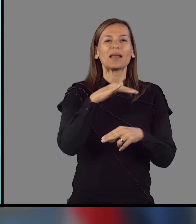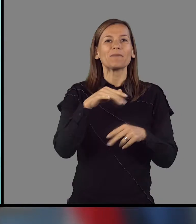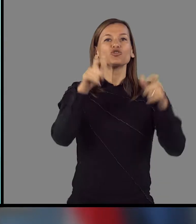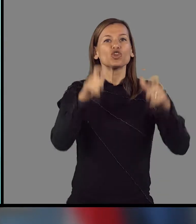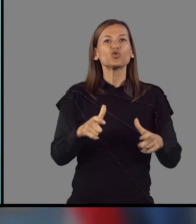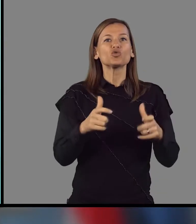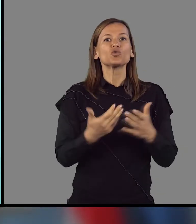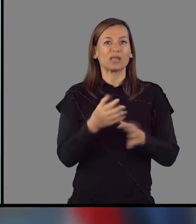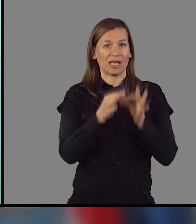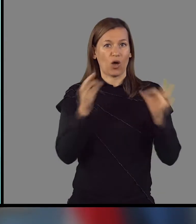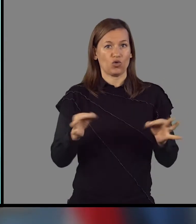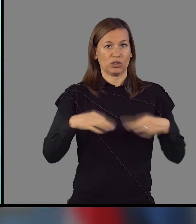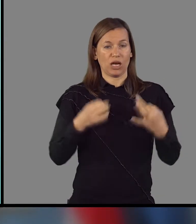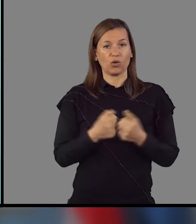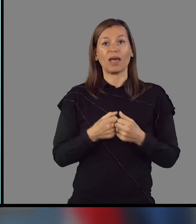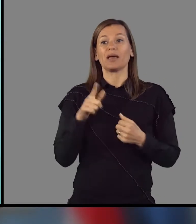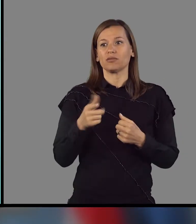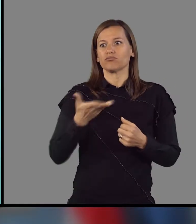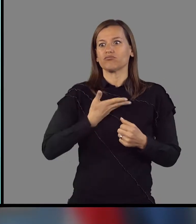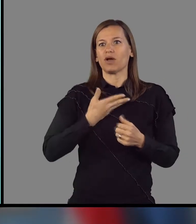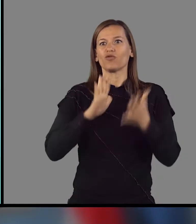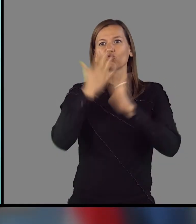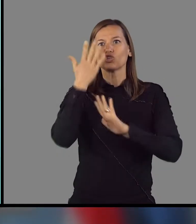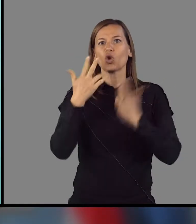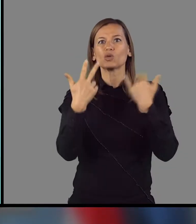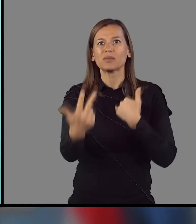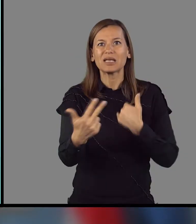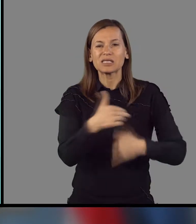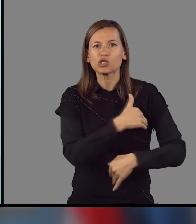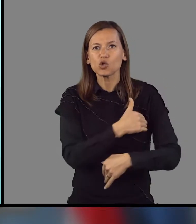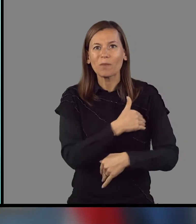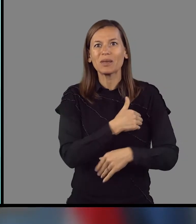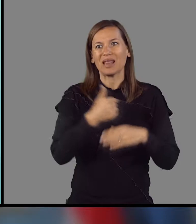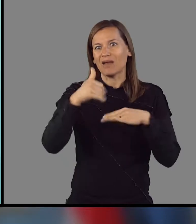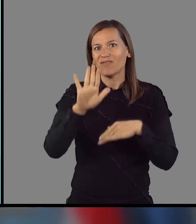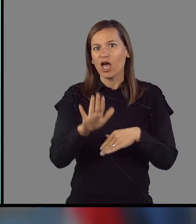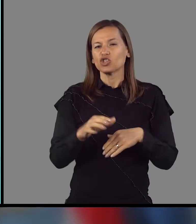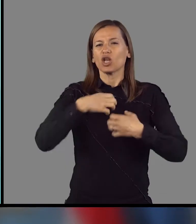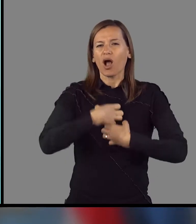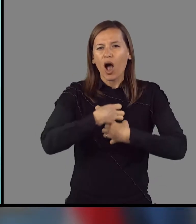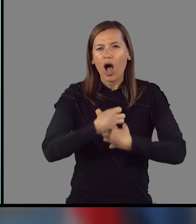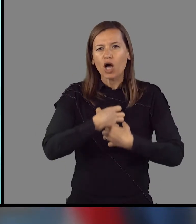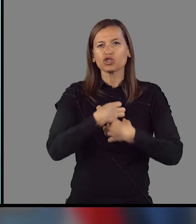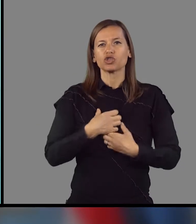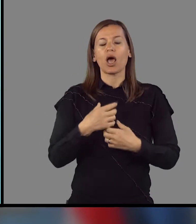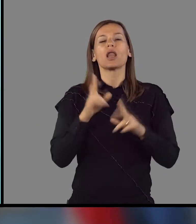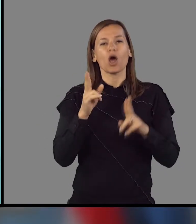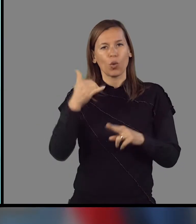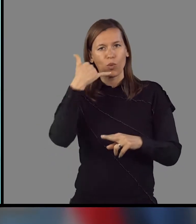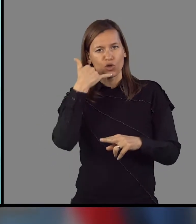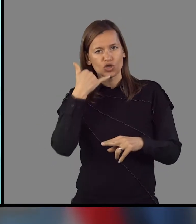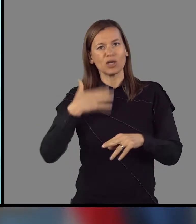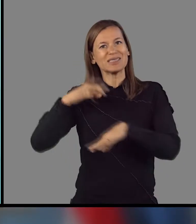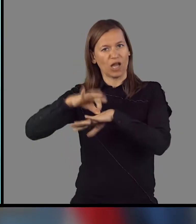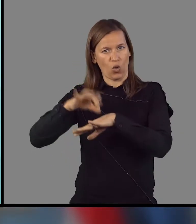zdravje, in zboli z vročino nad 38 stopinj in kašljem s tipičnimi znaki, pokliče po telefonu svojega izbranega zdravnika,